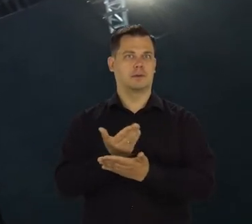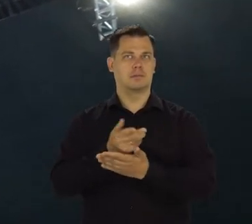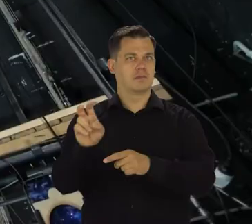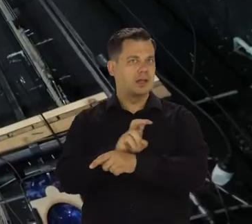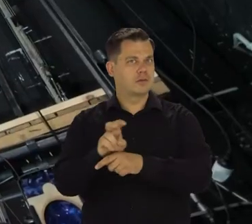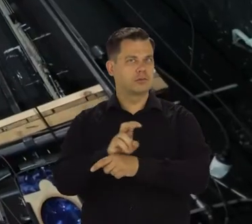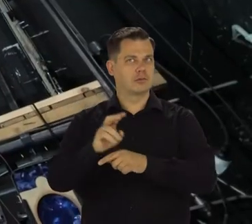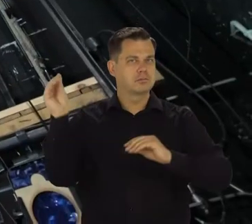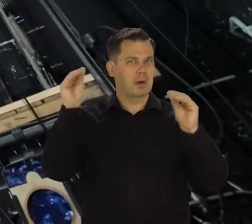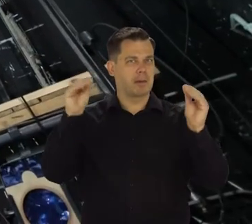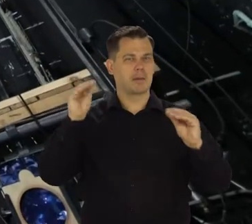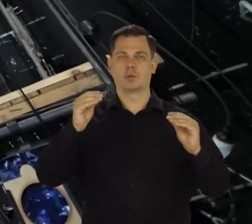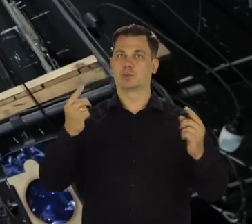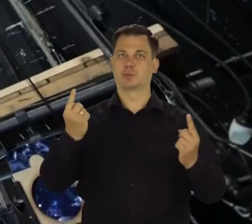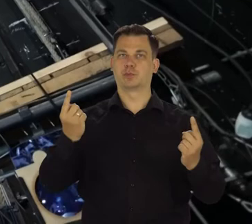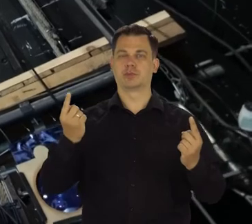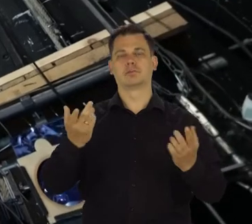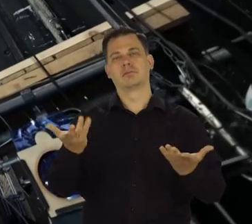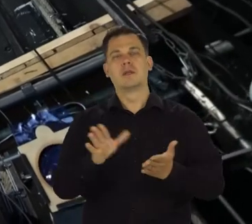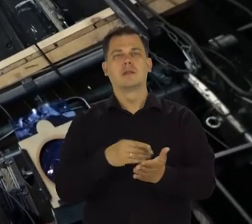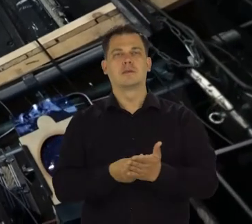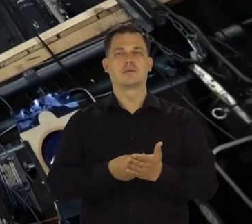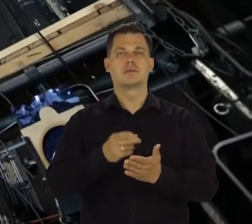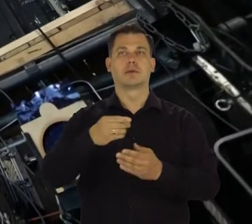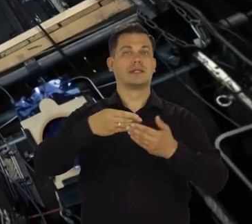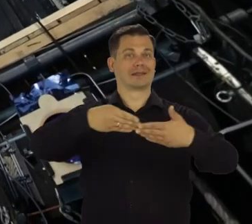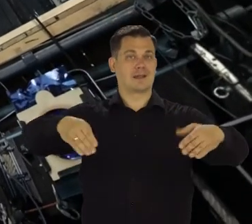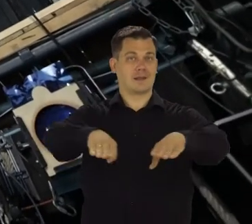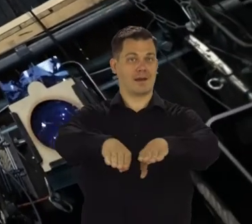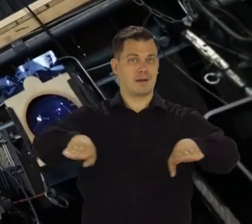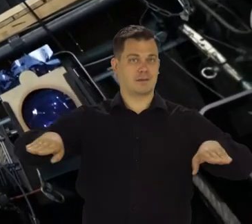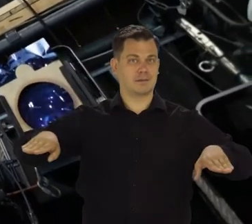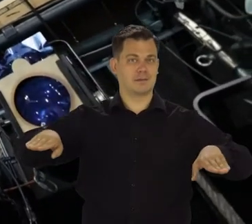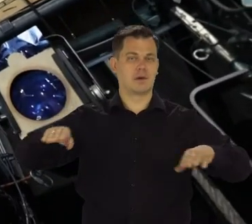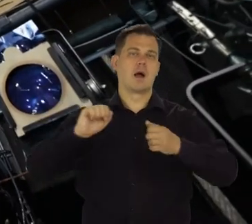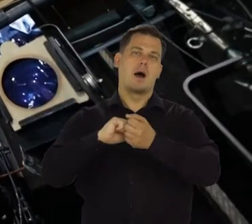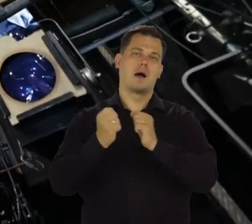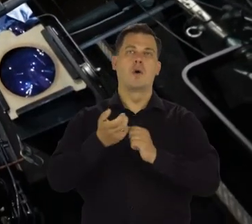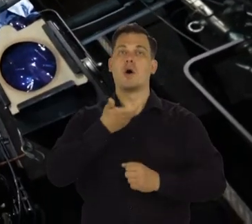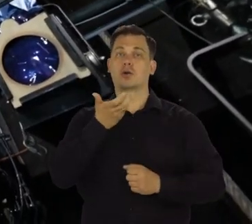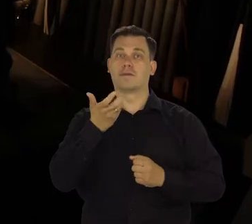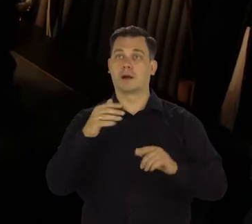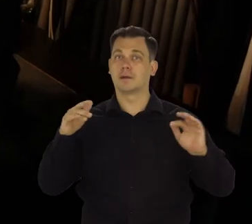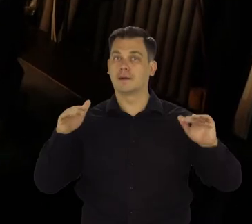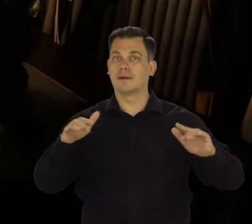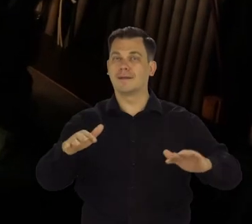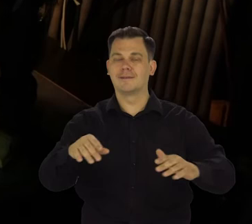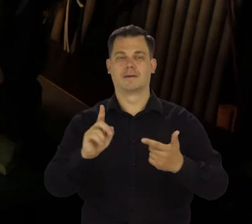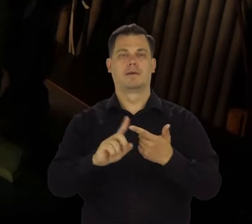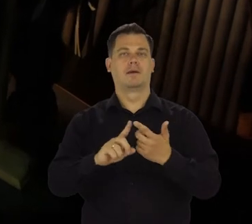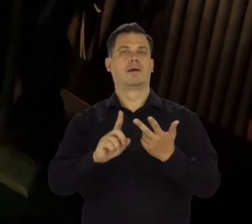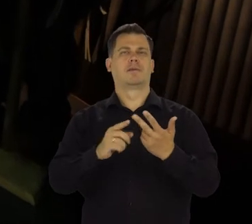jak na owe czasy, rozwiązania technologiczne. Związane czy to z elementami sceny, czy to z takimi kwestiami jak ogrzewanie,